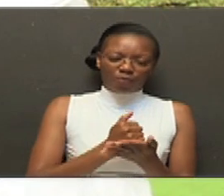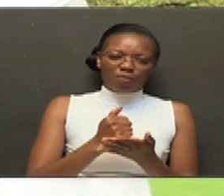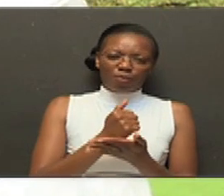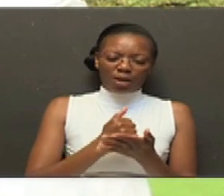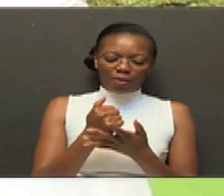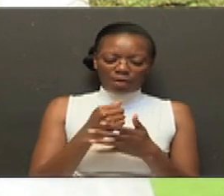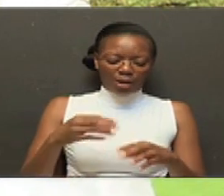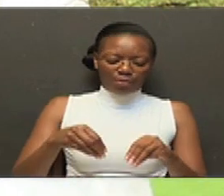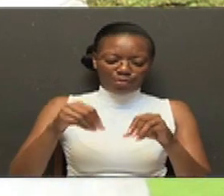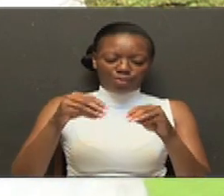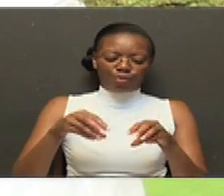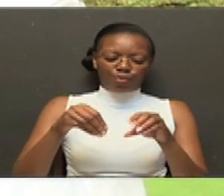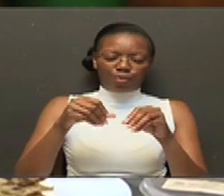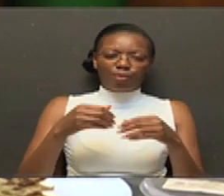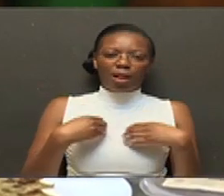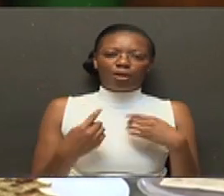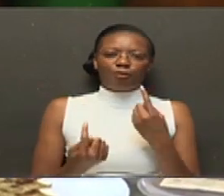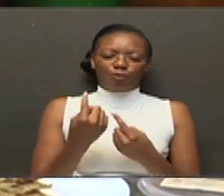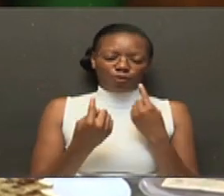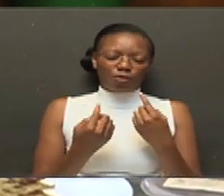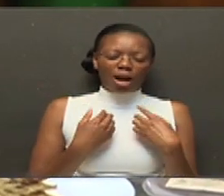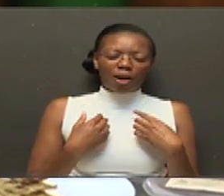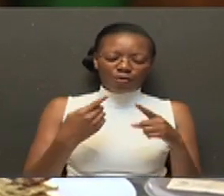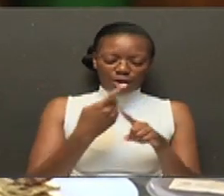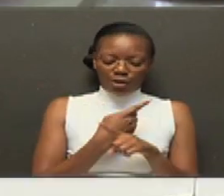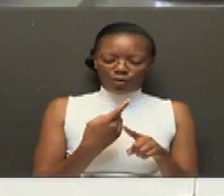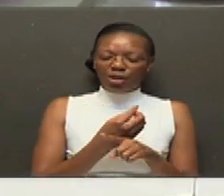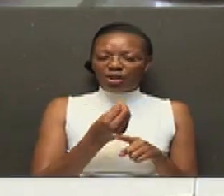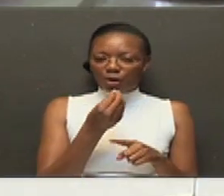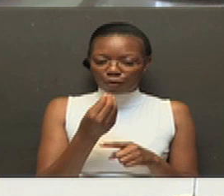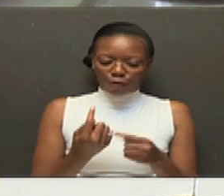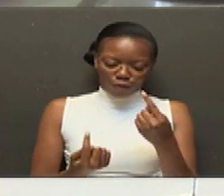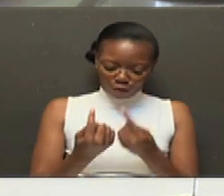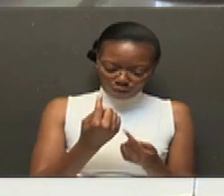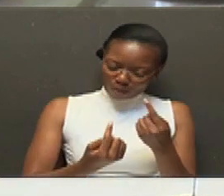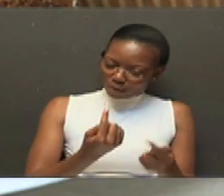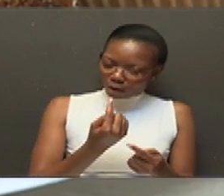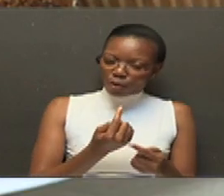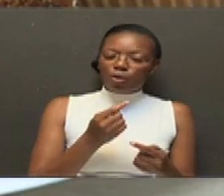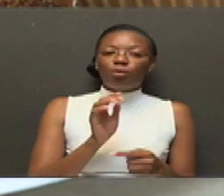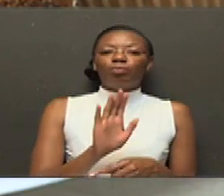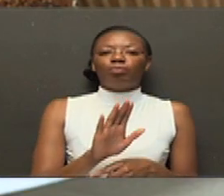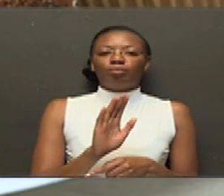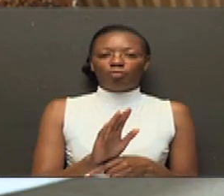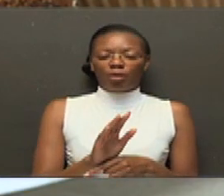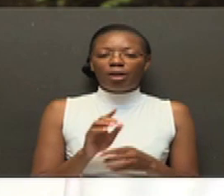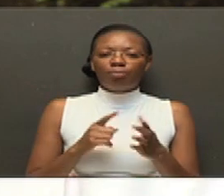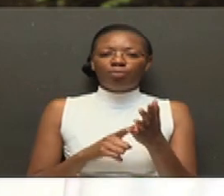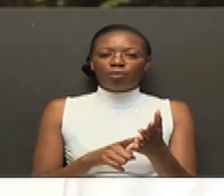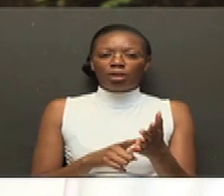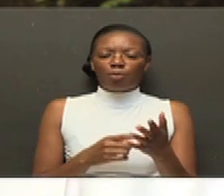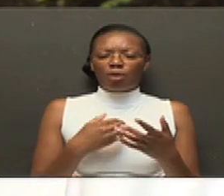tunatumia wakiwa vile vile mzima. Kuna vyakula mbalimbali ambavyo vinaweza kupikwa kutokana na cricket.